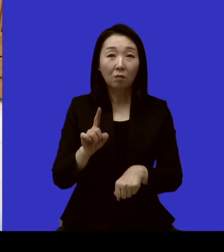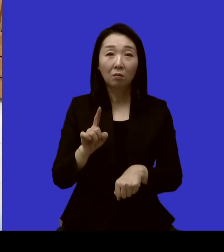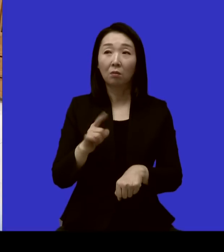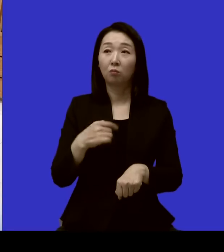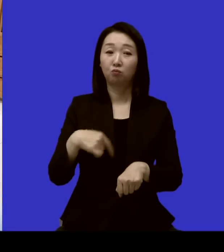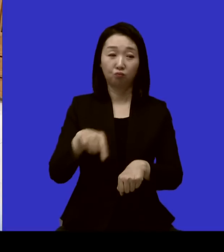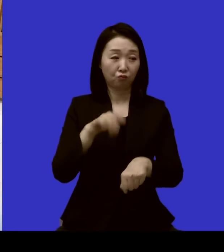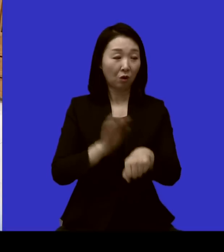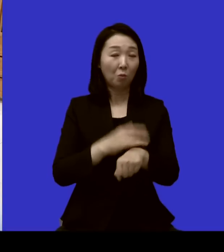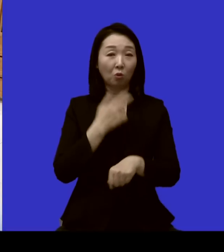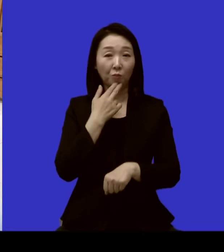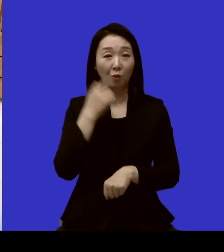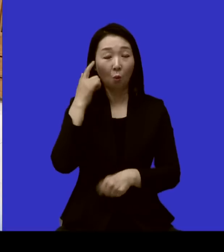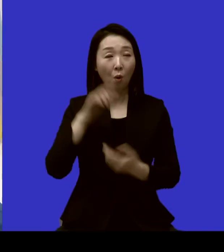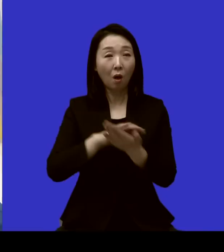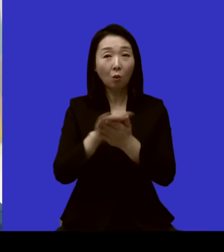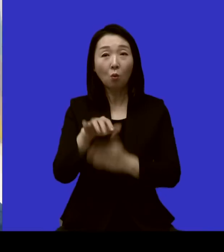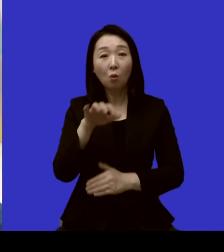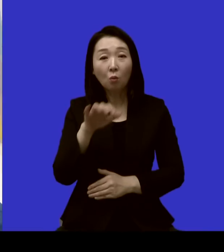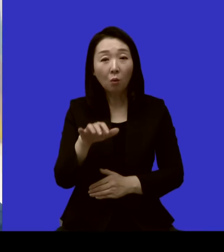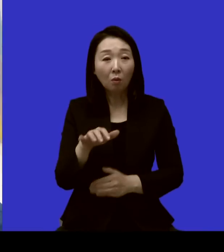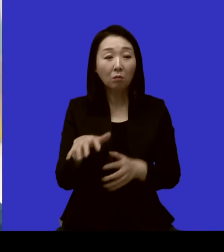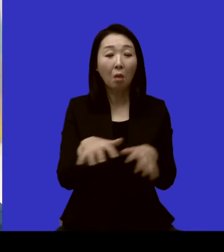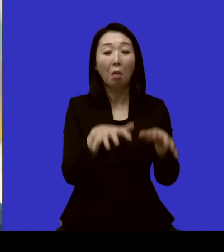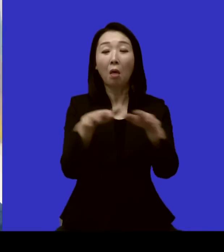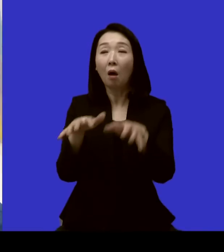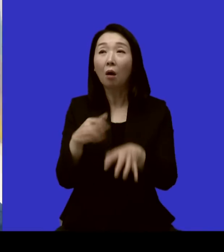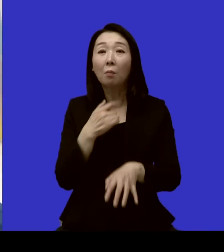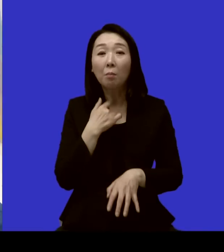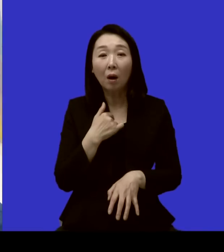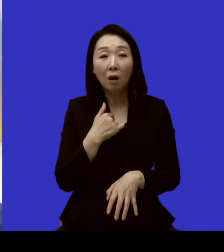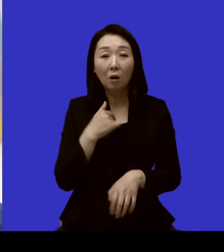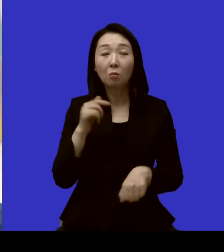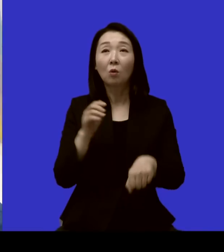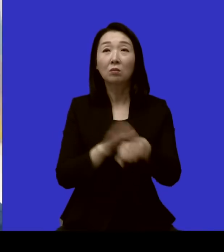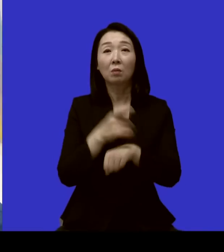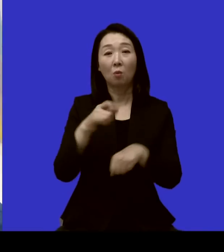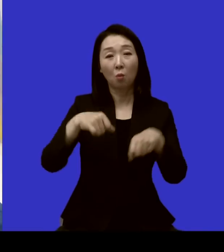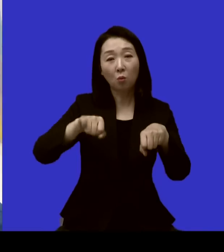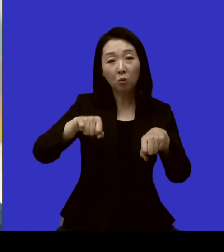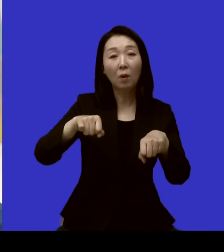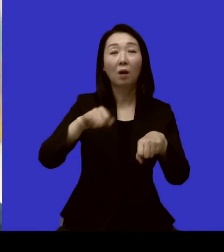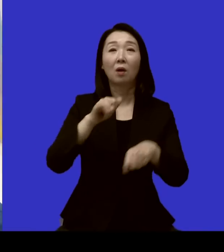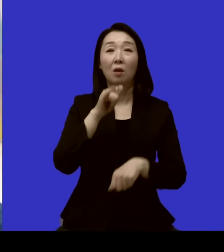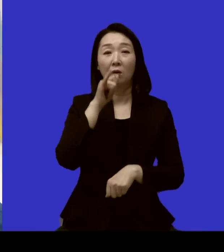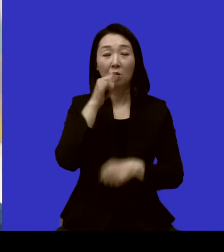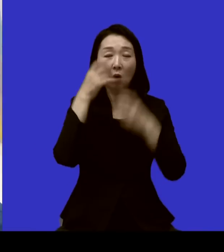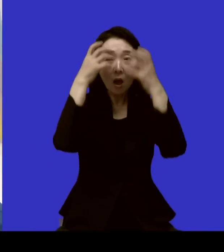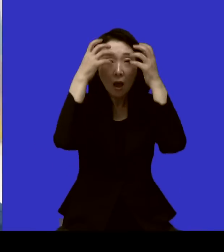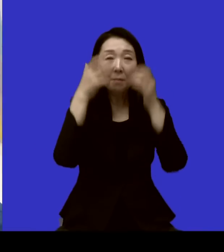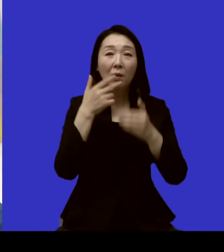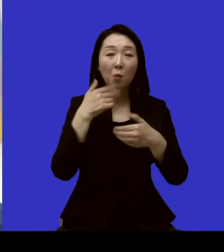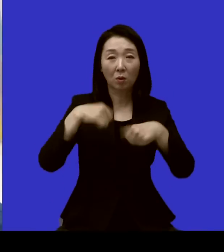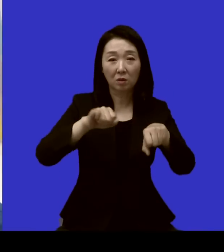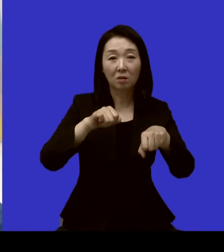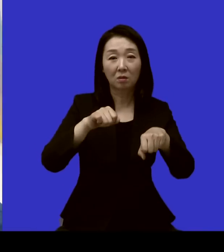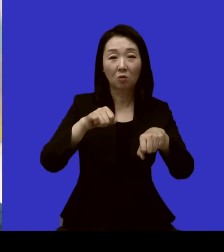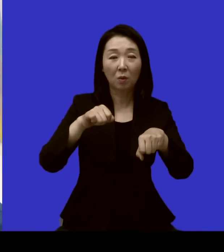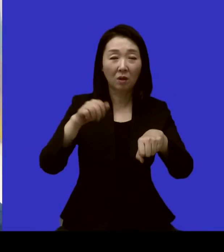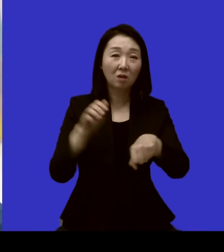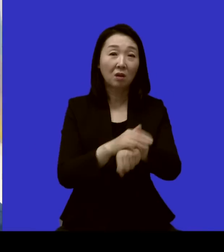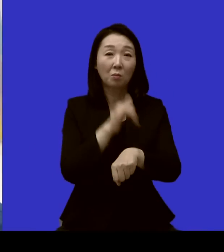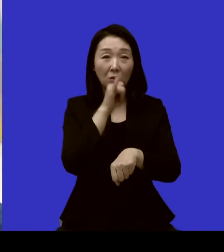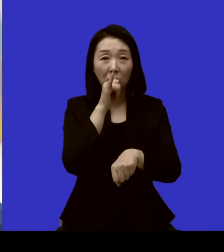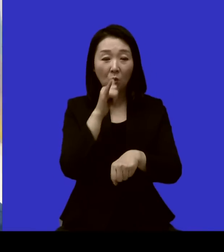사실은 저희는 없었거든요. 공원에서 그냥 솔직히 이제 몰려다녀서? 공원에서 뭐 이렇게 말하면 잘못한 건 있겠죠. 예. 오토바이를 좀 타고 헬멧을 쓰지 않고 예. 그리고 이제